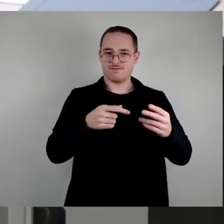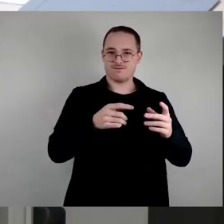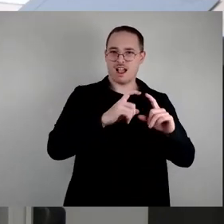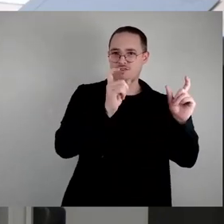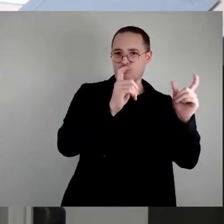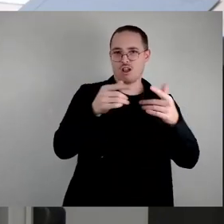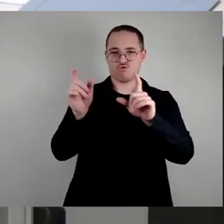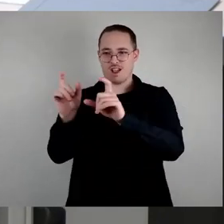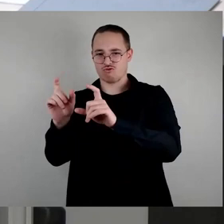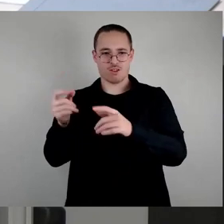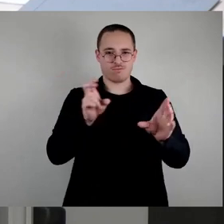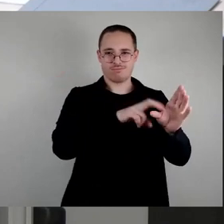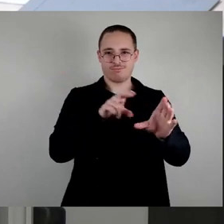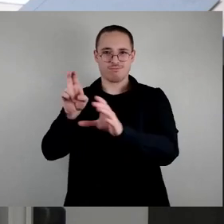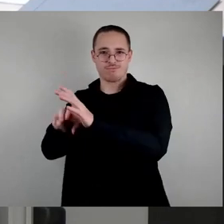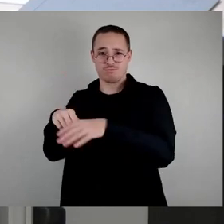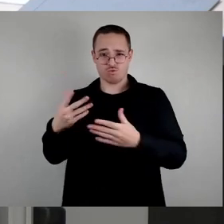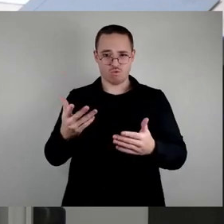Ja, ja, genau. Es ging um den runden Tisch, genau.